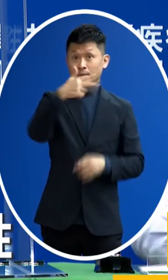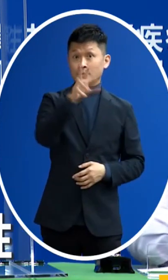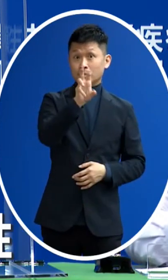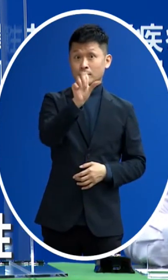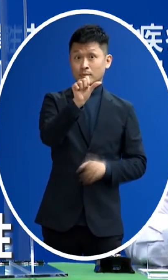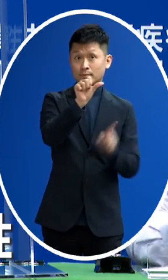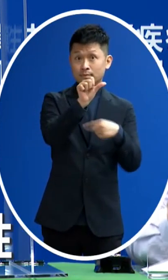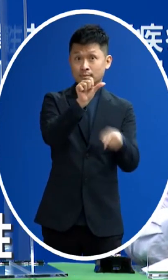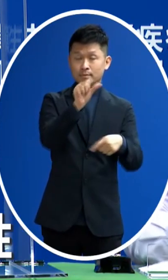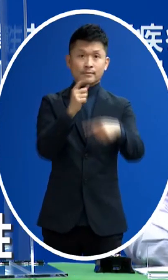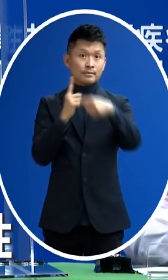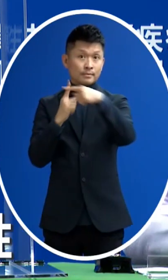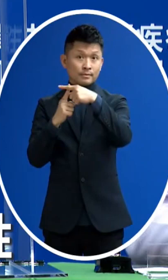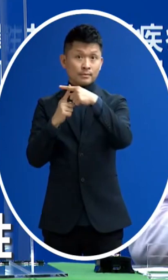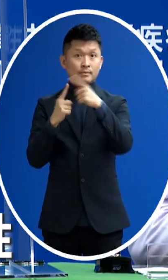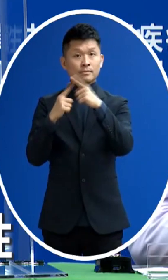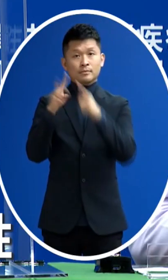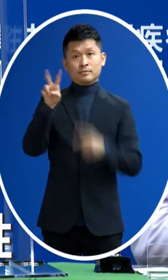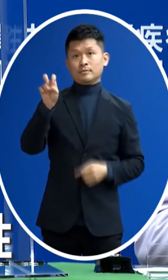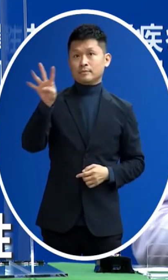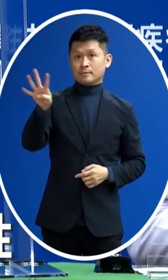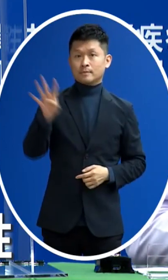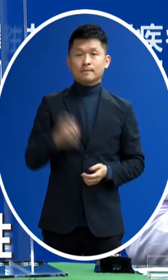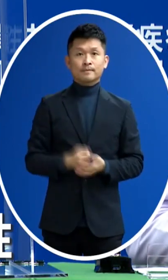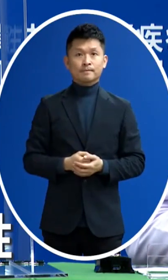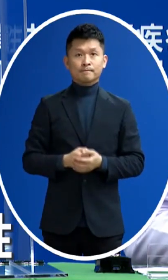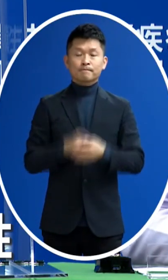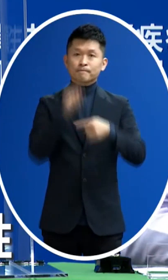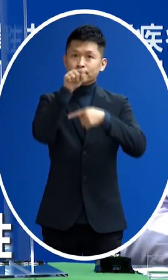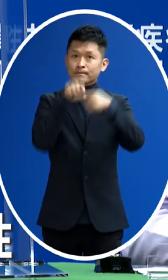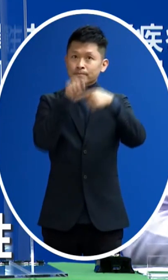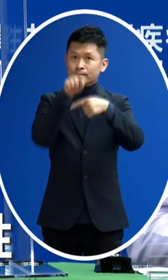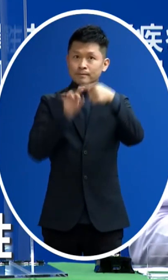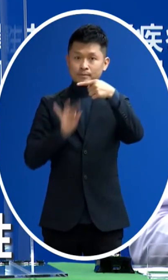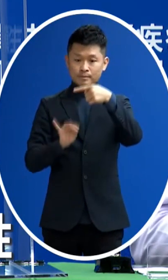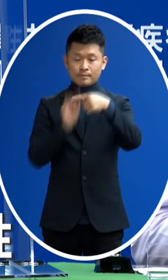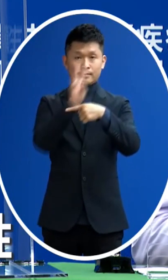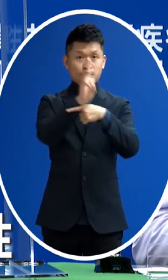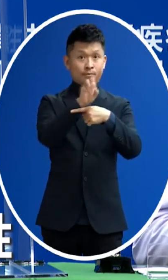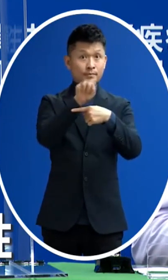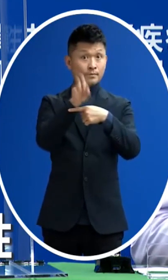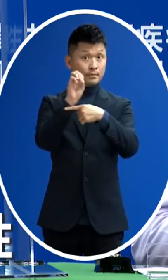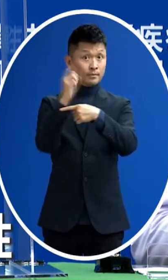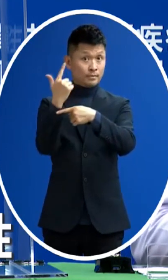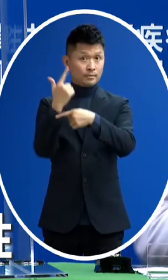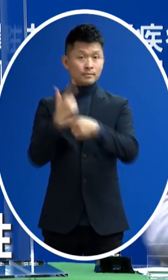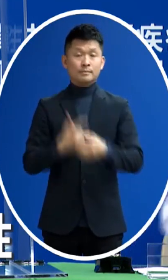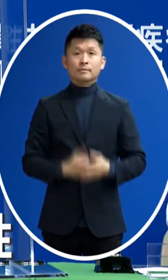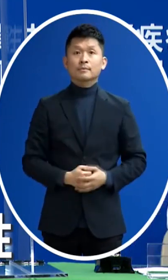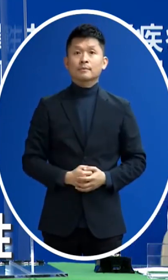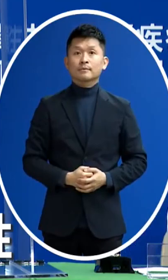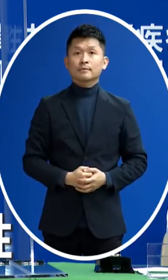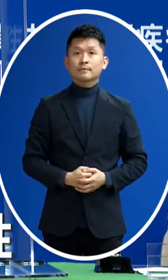785人，阳性的人数24人，那阳性的比例是 3.06%。